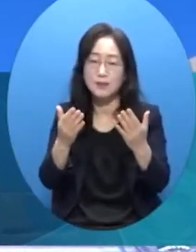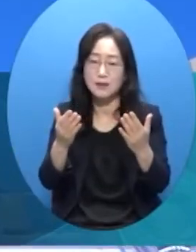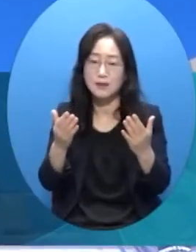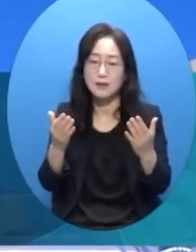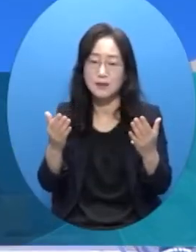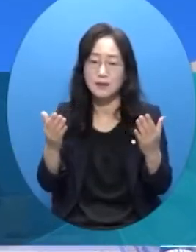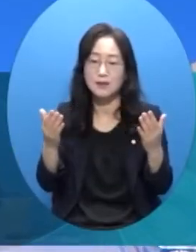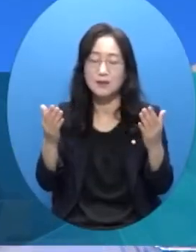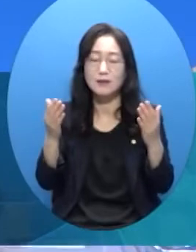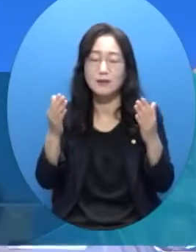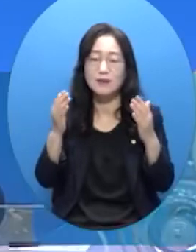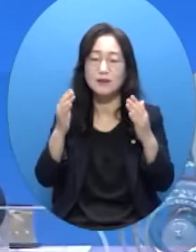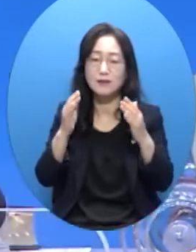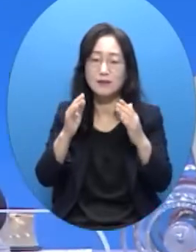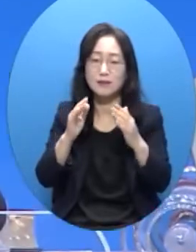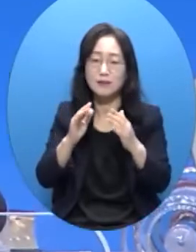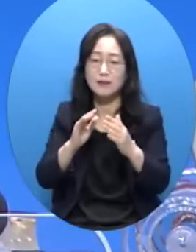시대를 보면